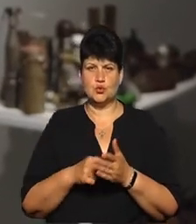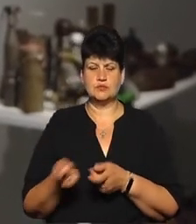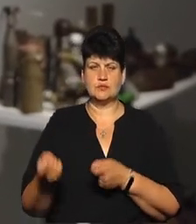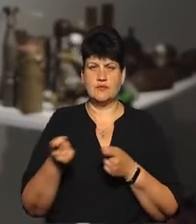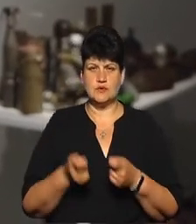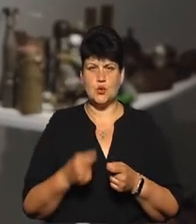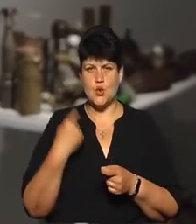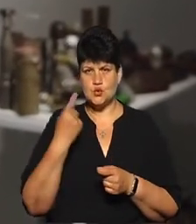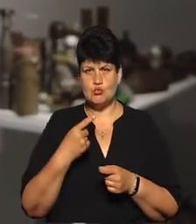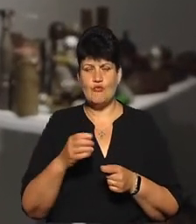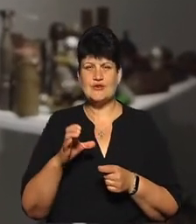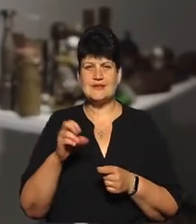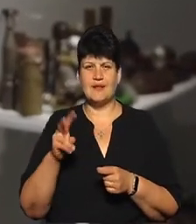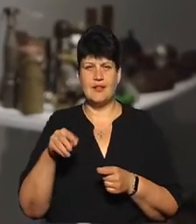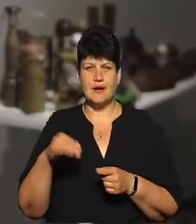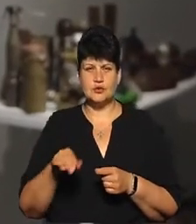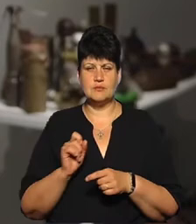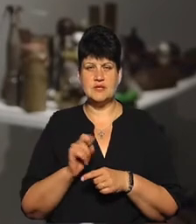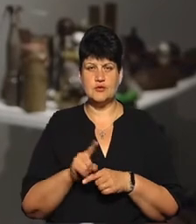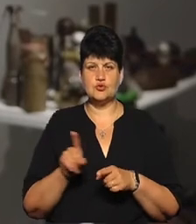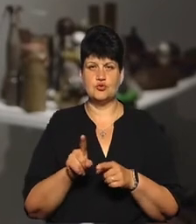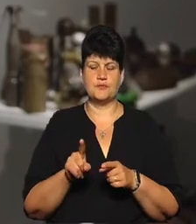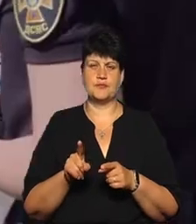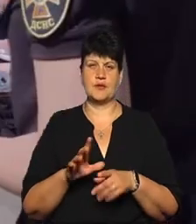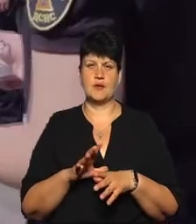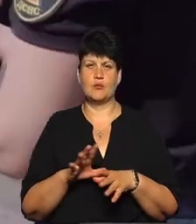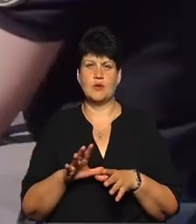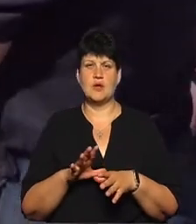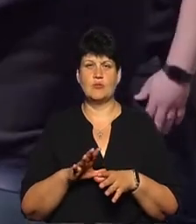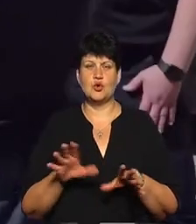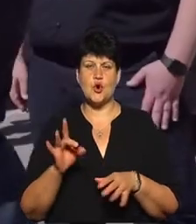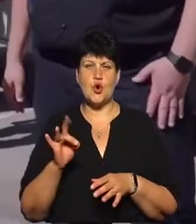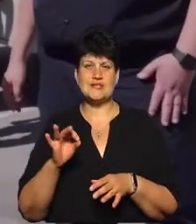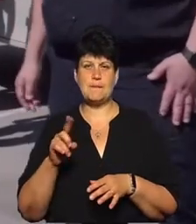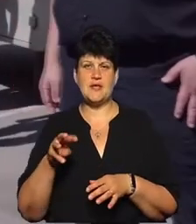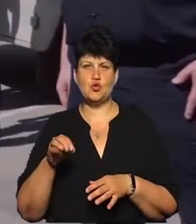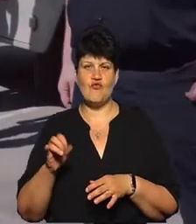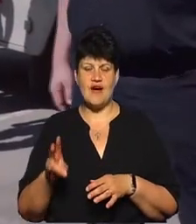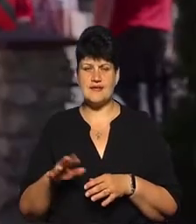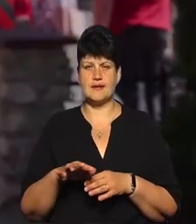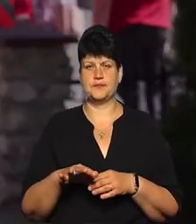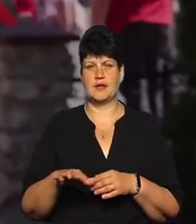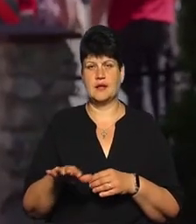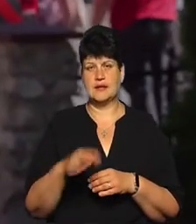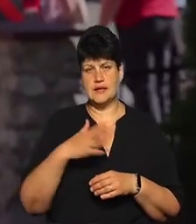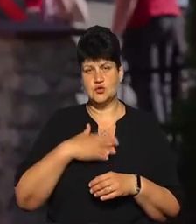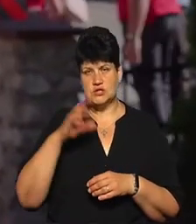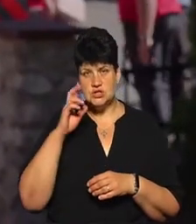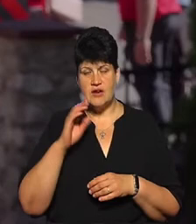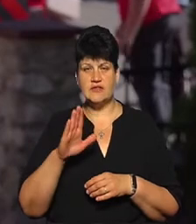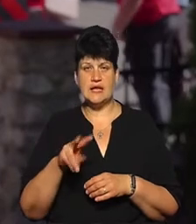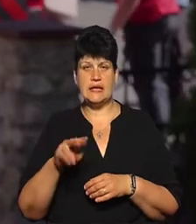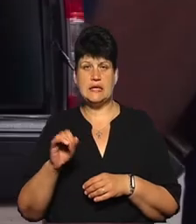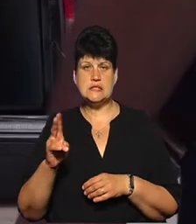виконання завдань за призначенням щодо розмінування території нашої держави. Губернатор міжнародного ротарі-клубу в Україні Віталій Лисько